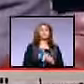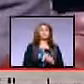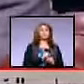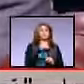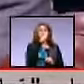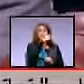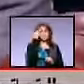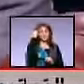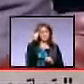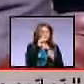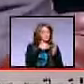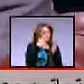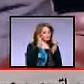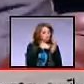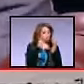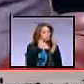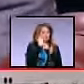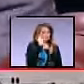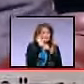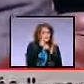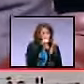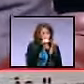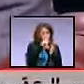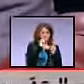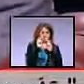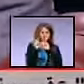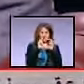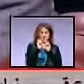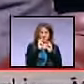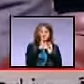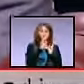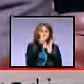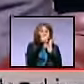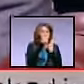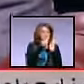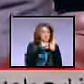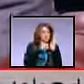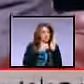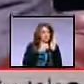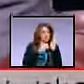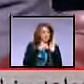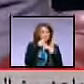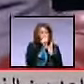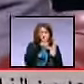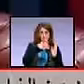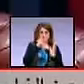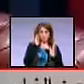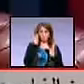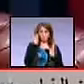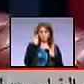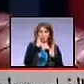كانت اختيار؟ يعني انت وانت قاعد انت وبلال اكيد بتتكلموا مع بعض في السيناريو، انت كنت عاوز ابعاد الشخصية تبقى شكلها ايه؟